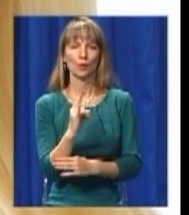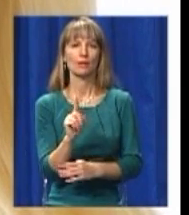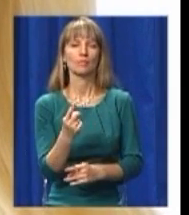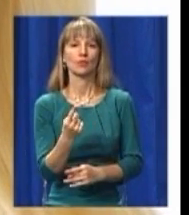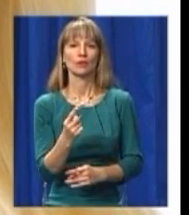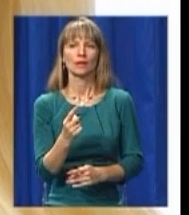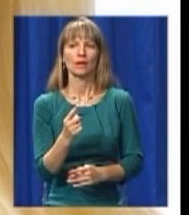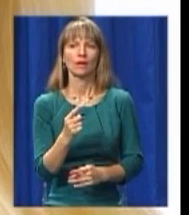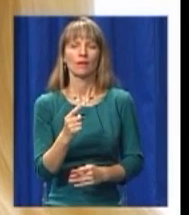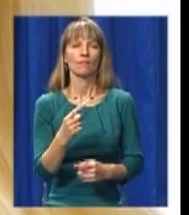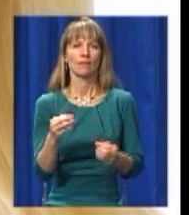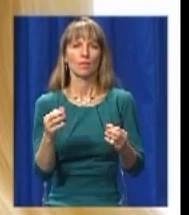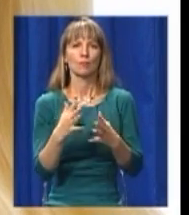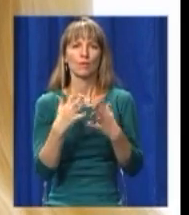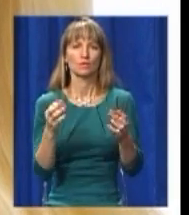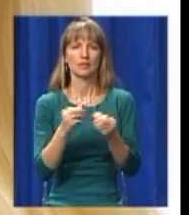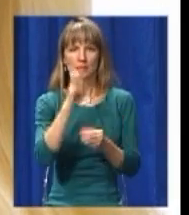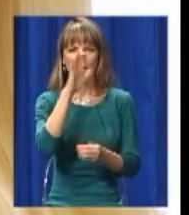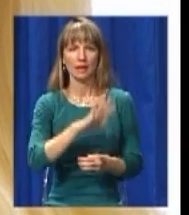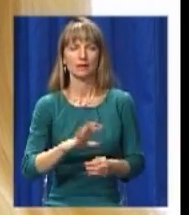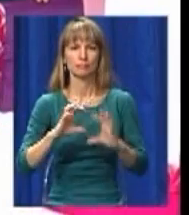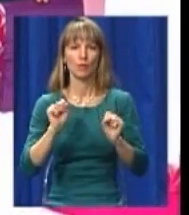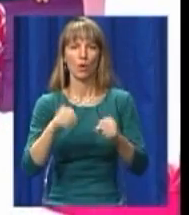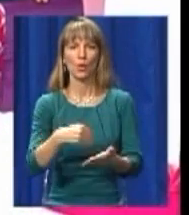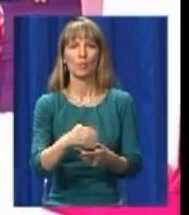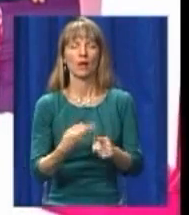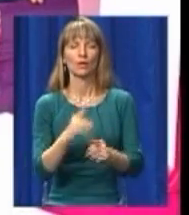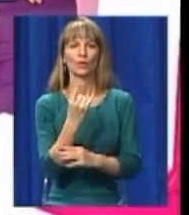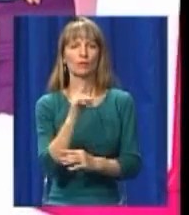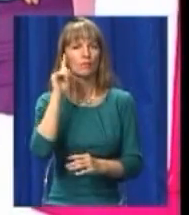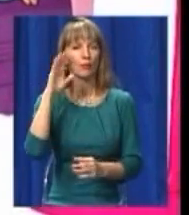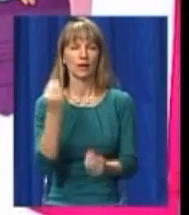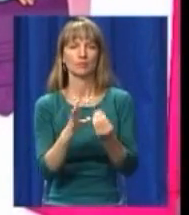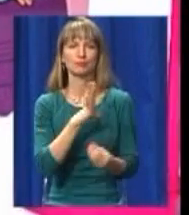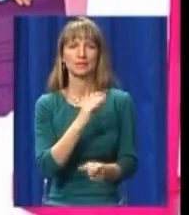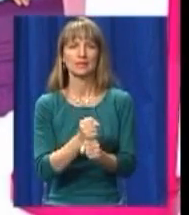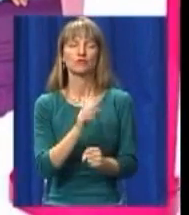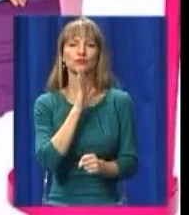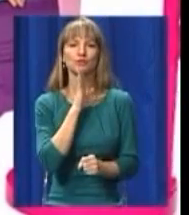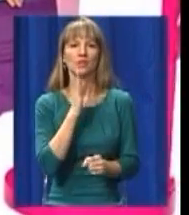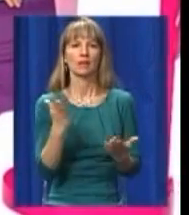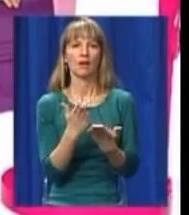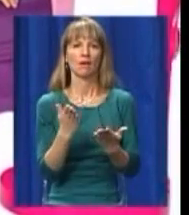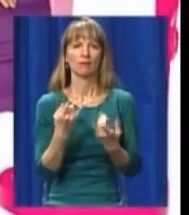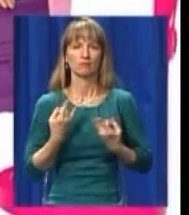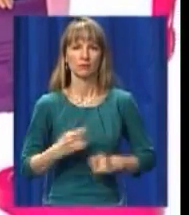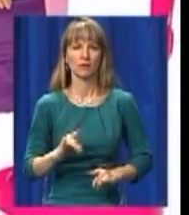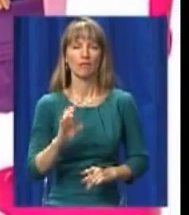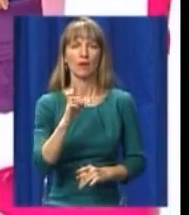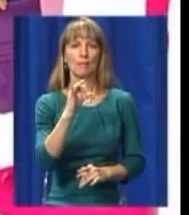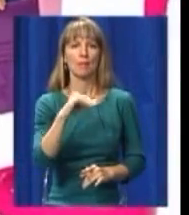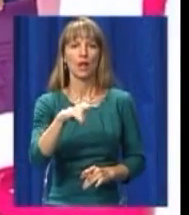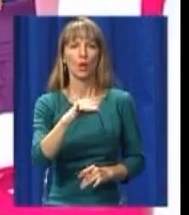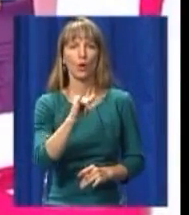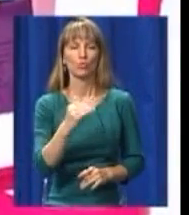більш ніж в 150 країнах світу можна придбати цю іграшку. Популярна іграшка була створена жінкою, яка народилася в Віллоус,